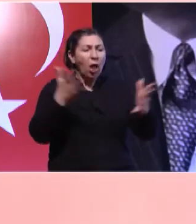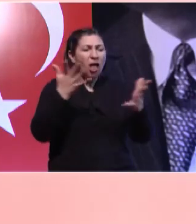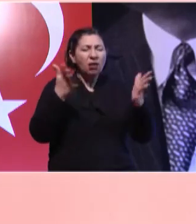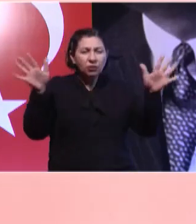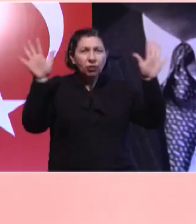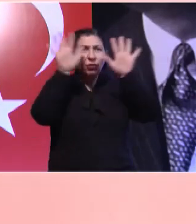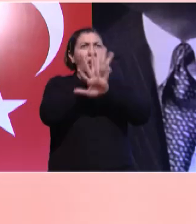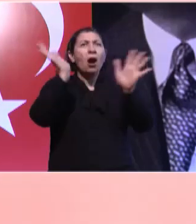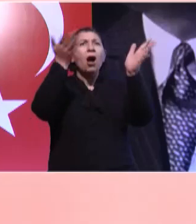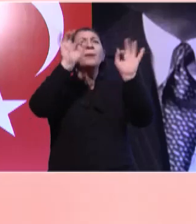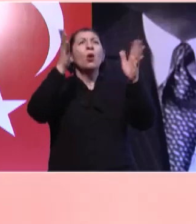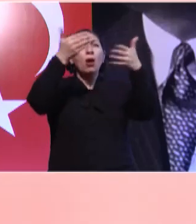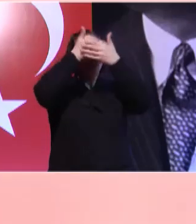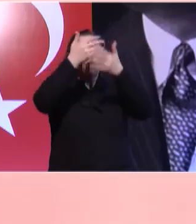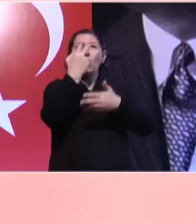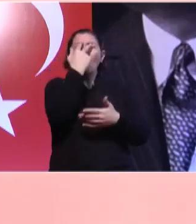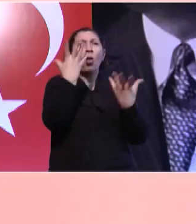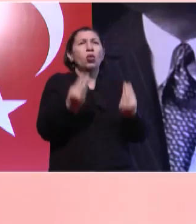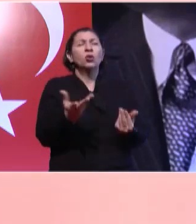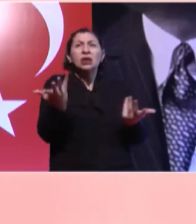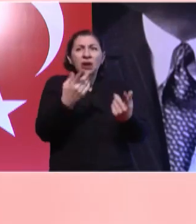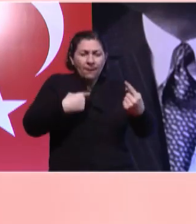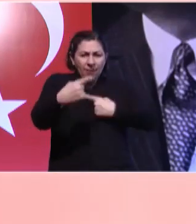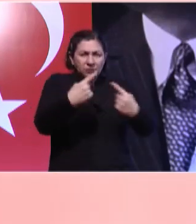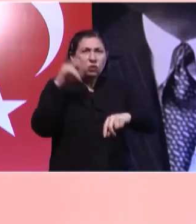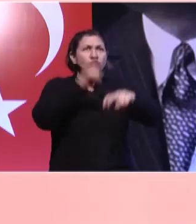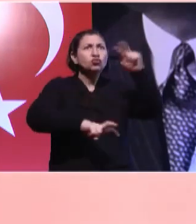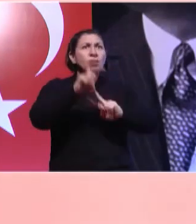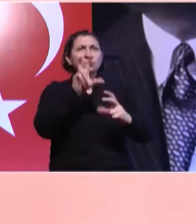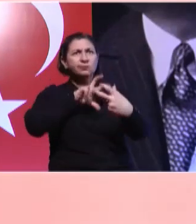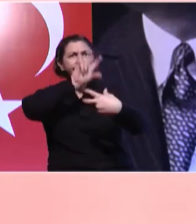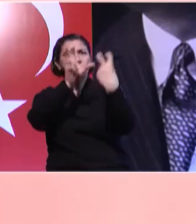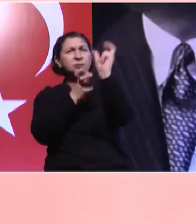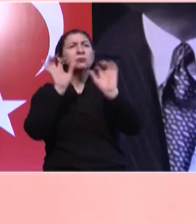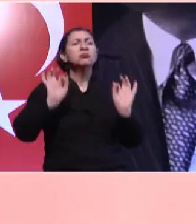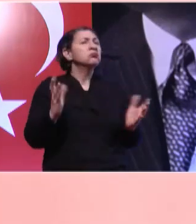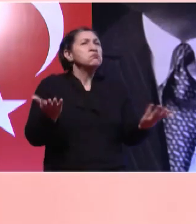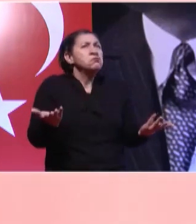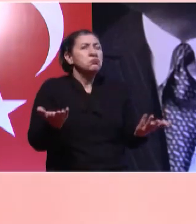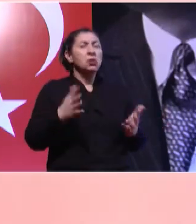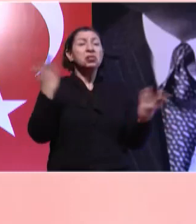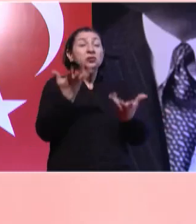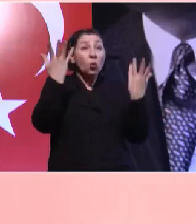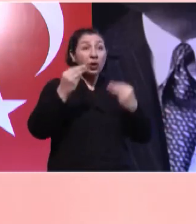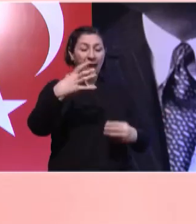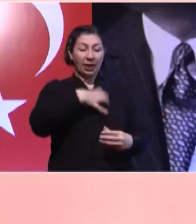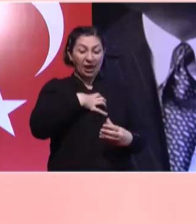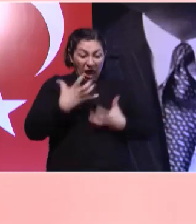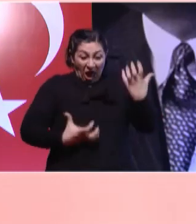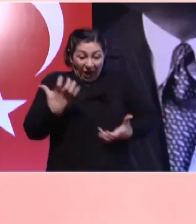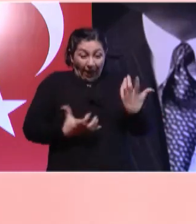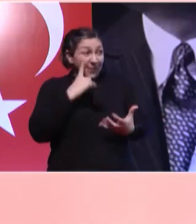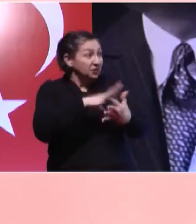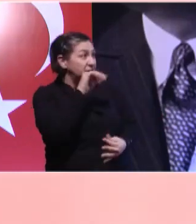köreldi? Nasıl oldu da birbirimize düşman gibi bakmaya başladık? Nasıl oldu da kendisini yakan bir